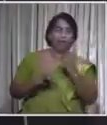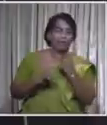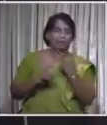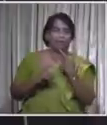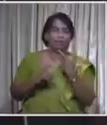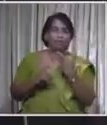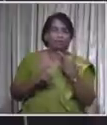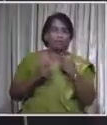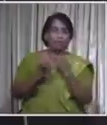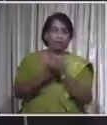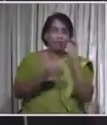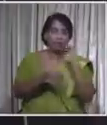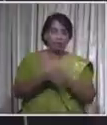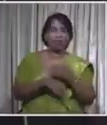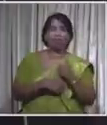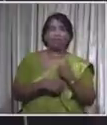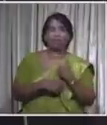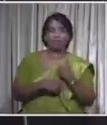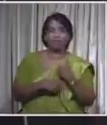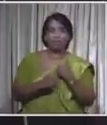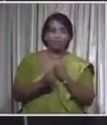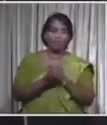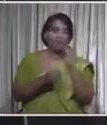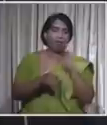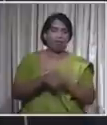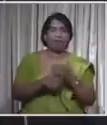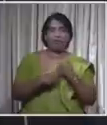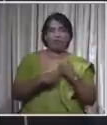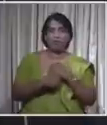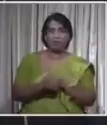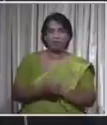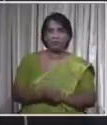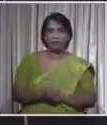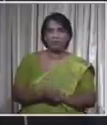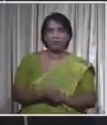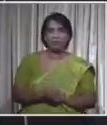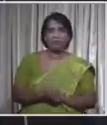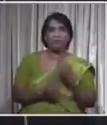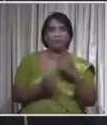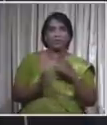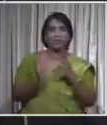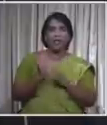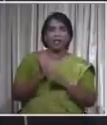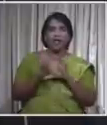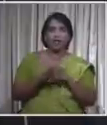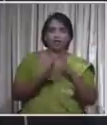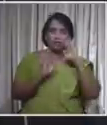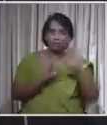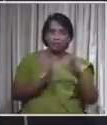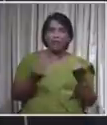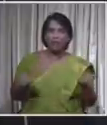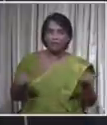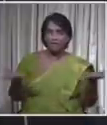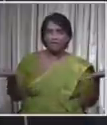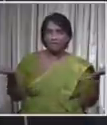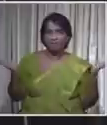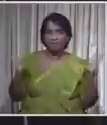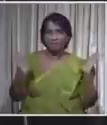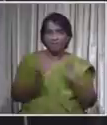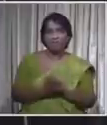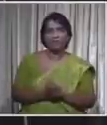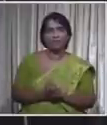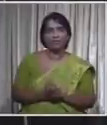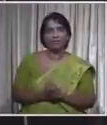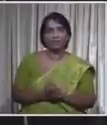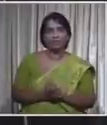මේ මාව අල්ලන්න එනවනේ. මාව පොලිසියෙන් අල්ලන්න එනවනේ. හන්ද ඊටපද නාවලෝකේ එහෙම වුන් මේ ඉන්නේ